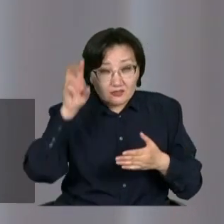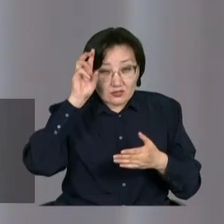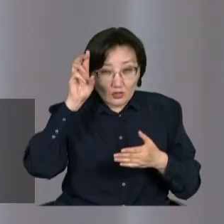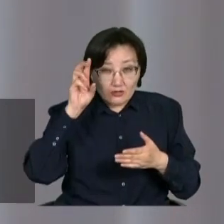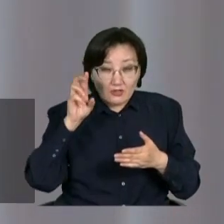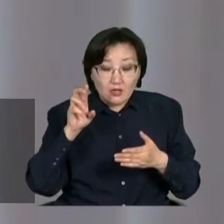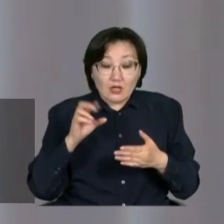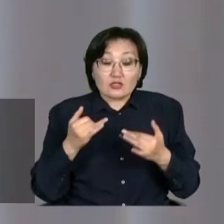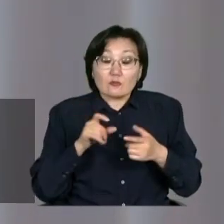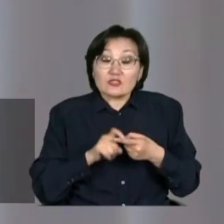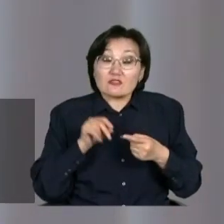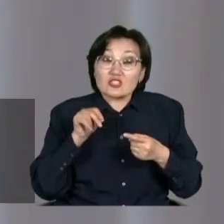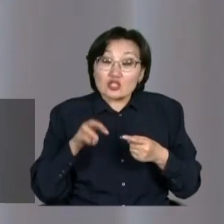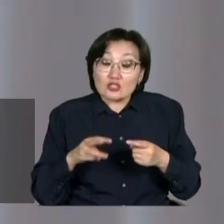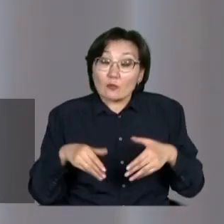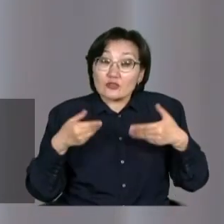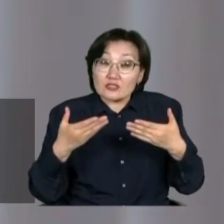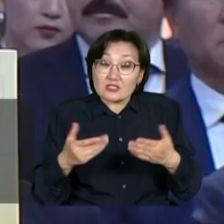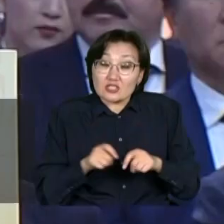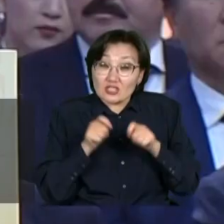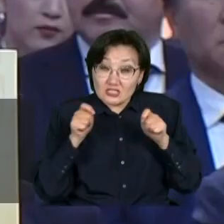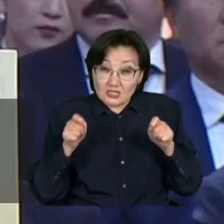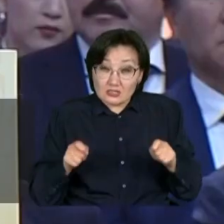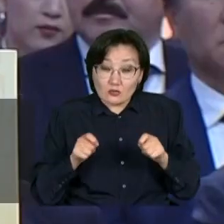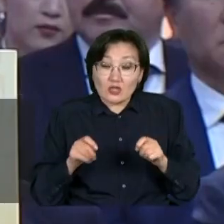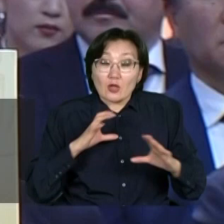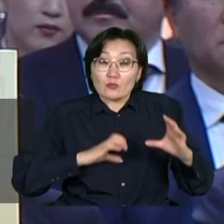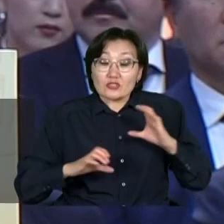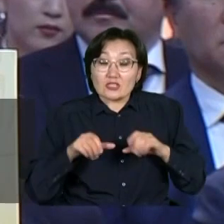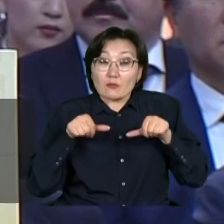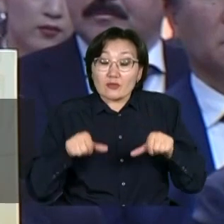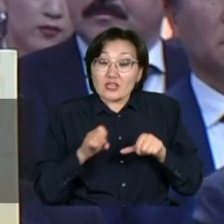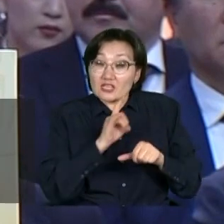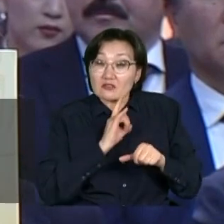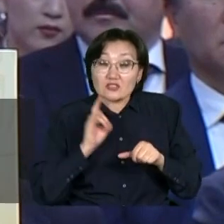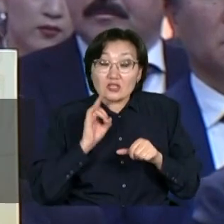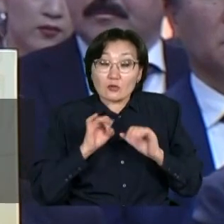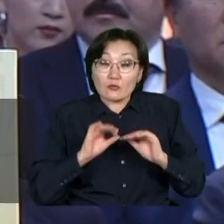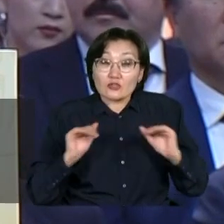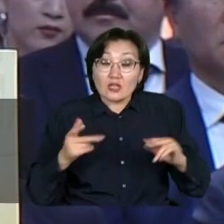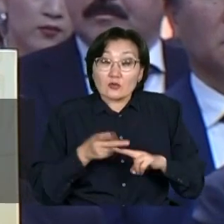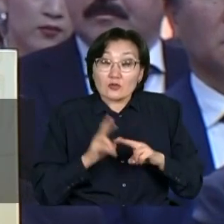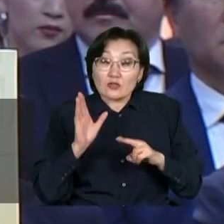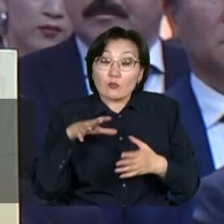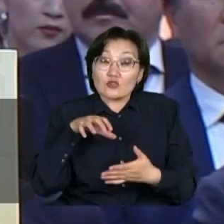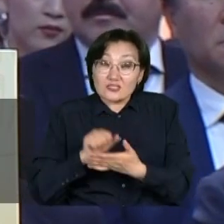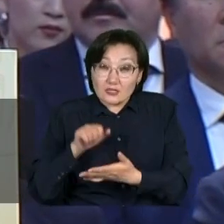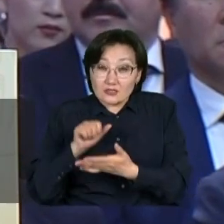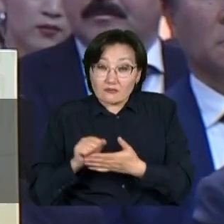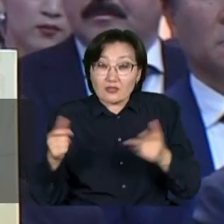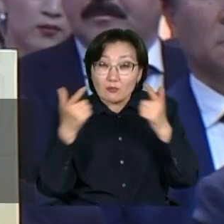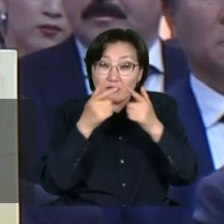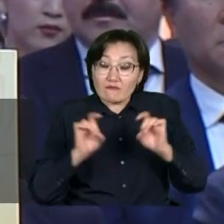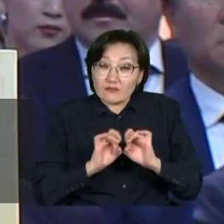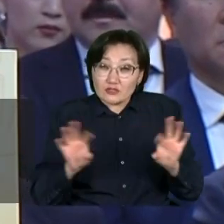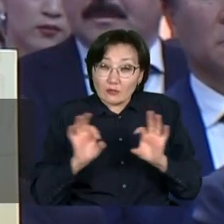государство. В связи с чем предлагаю создать Институт прав женщин и детей, который будет заниматься